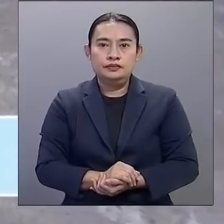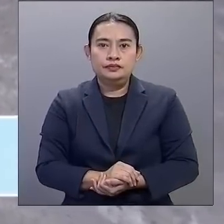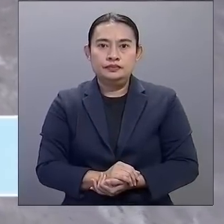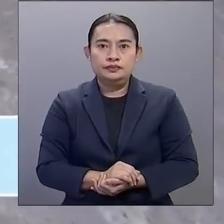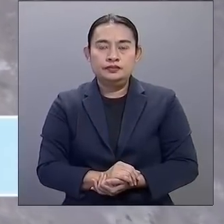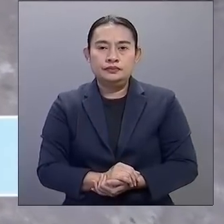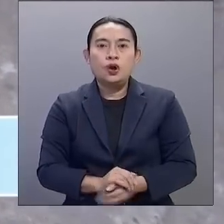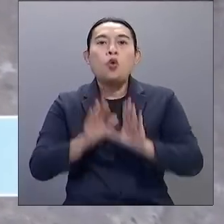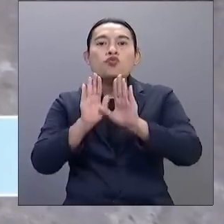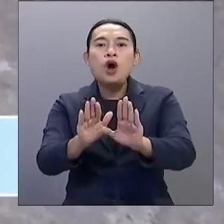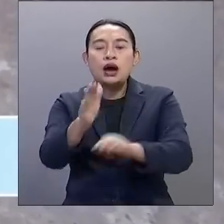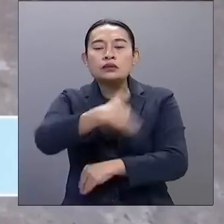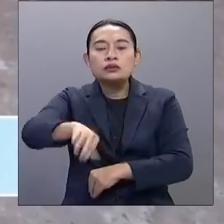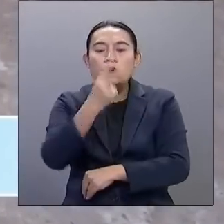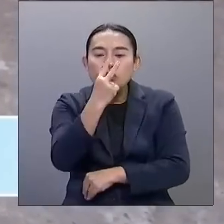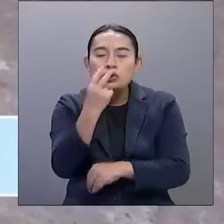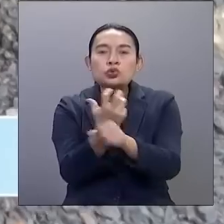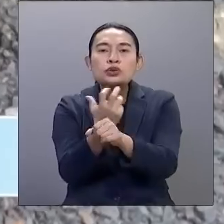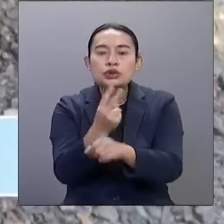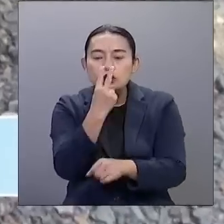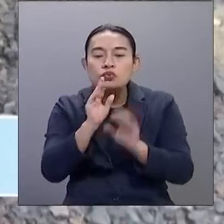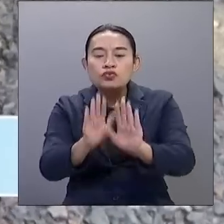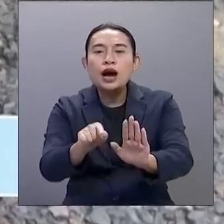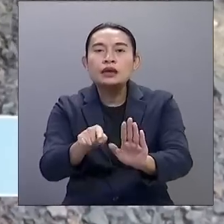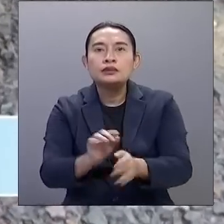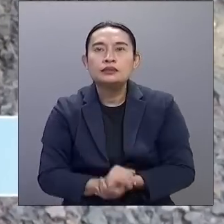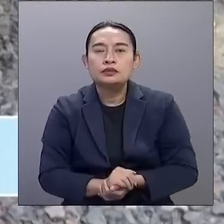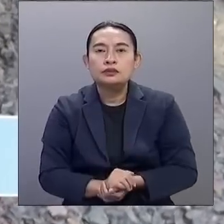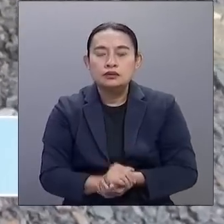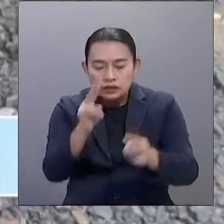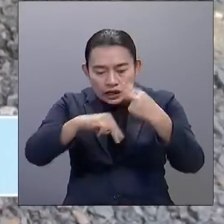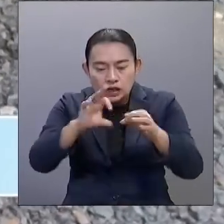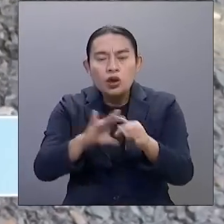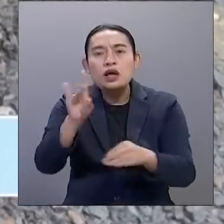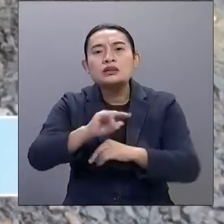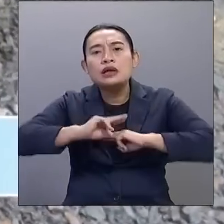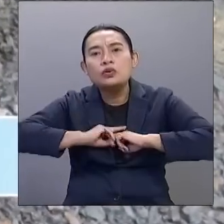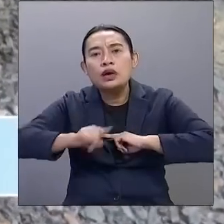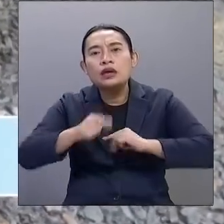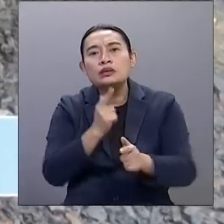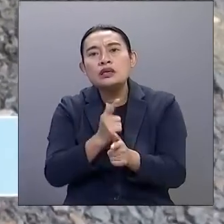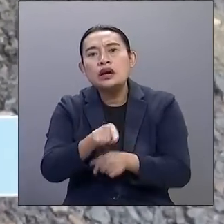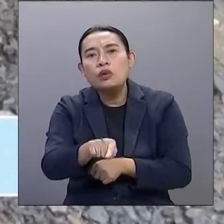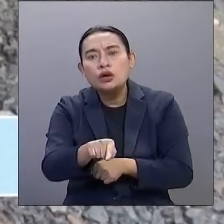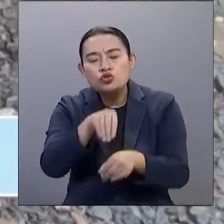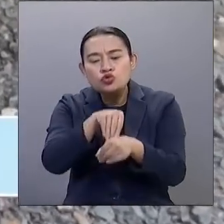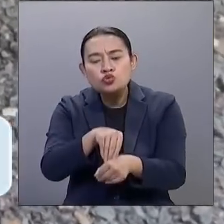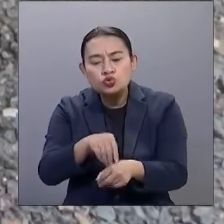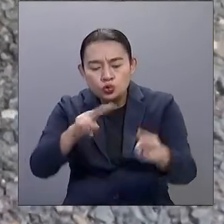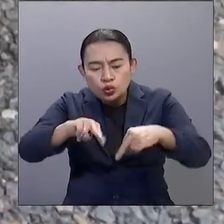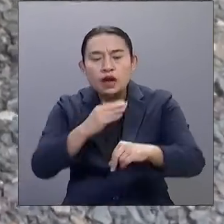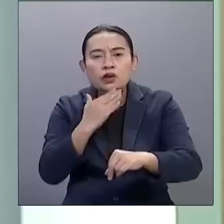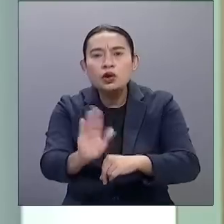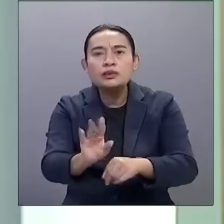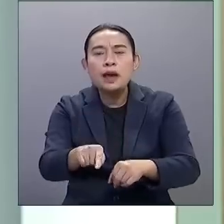ถึงคุณผู้ชมหน่อยแล้วกันเนาะในเรื่องของการดูแลสัตว์เลี้ยงตัวเองซึ่งบางทีเราก็ไม่ได้อยู่ดูมันตลอดนะฮะ ครับ คือบางทีพวกสุนัข